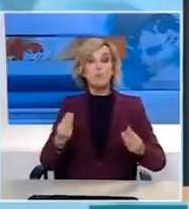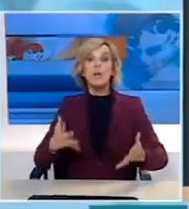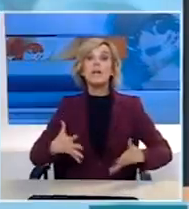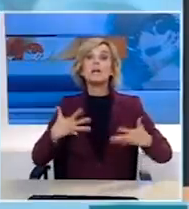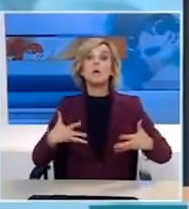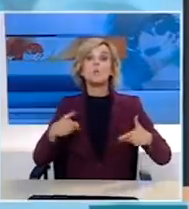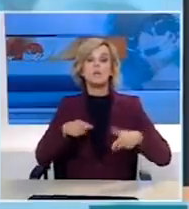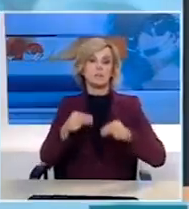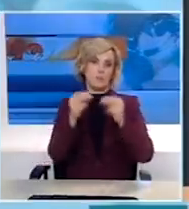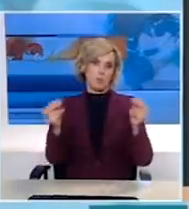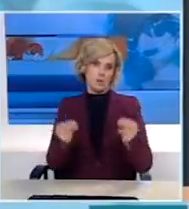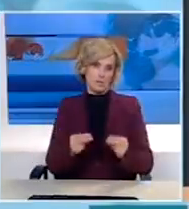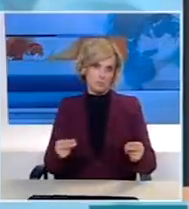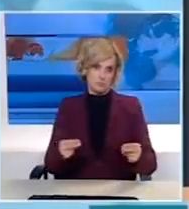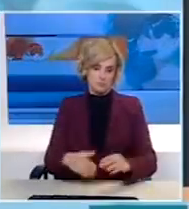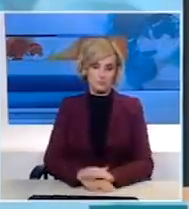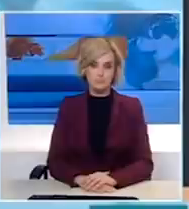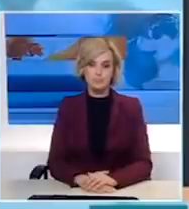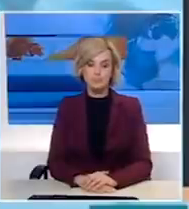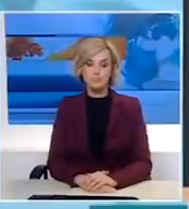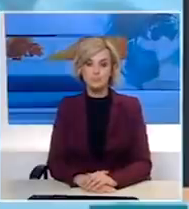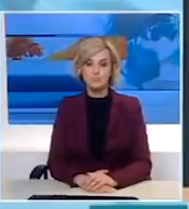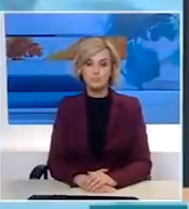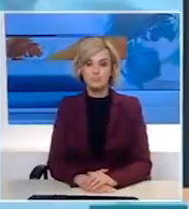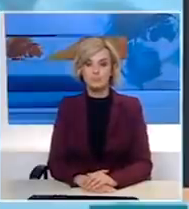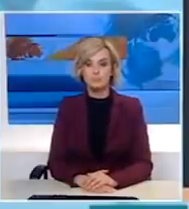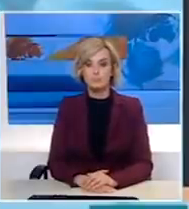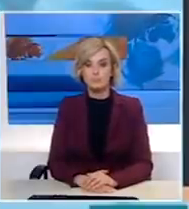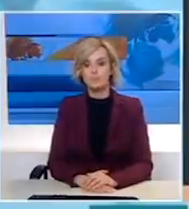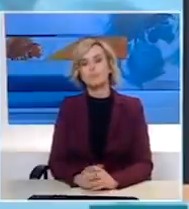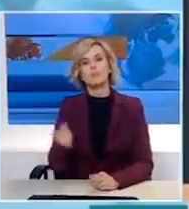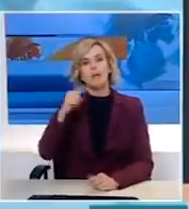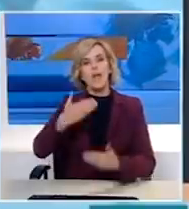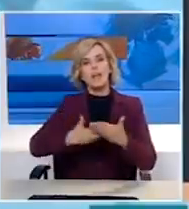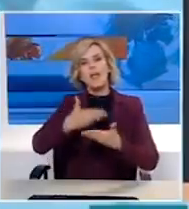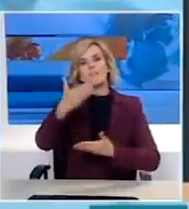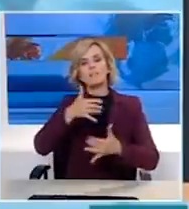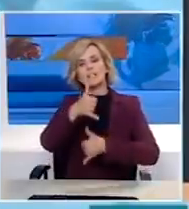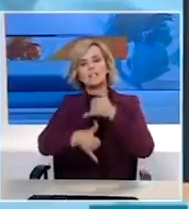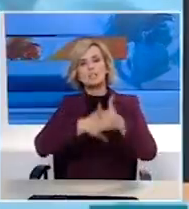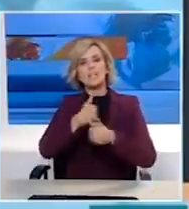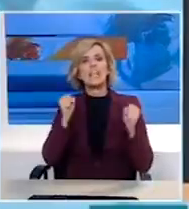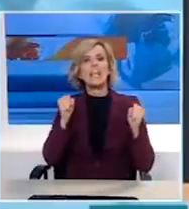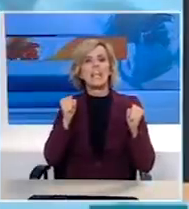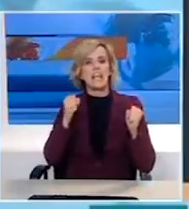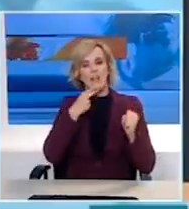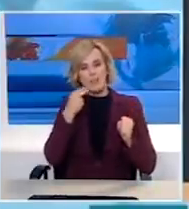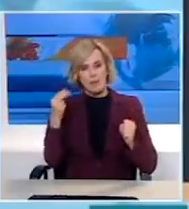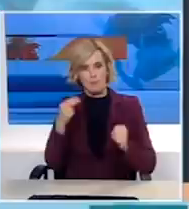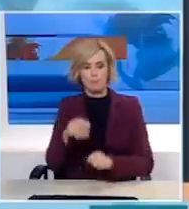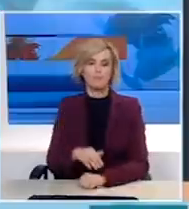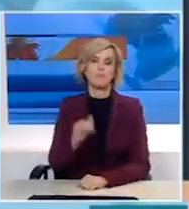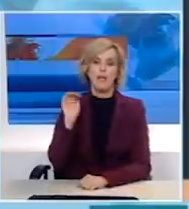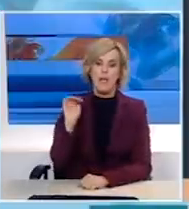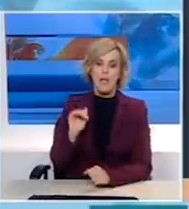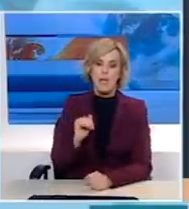με τα αποτελέσματα που έχουμε. Επόμενη ερώτηση από την κυρία Μπιμπή και την ιστοσελίδα υγεία.gr. Κυρία Τσιόδρα, συνάδελφοί σας